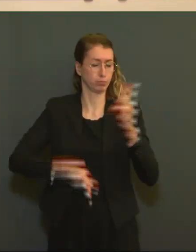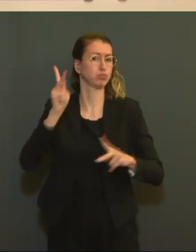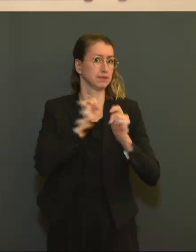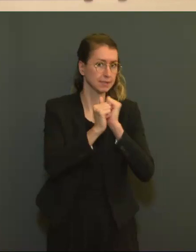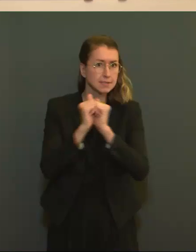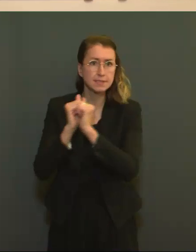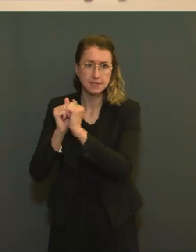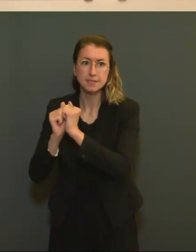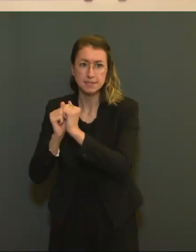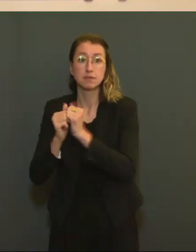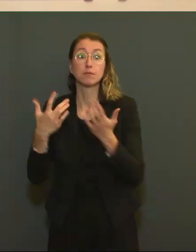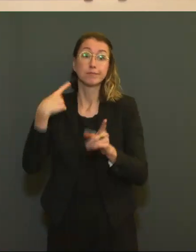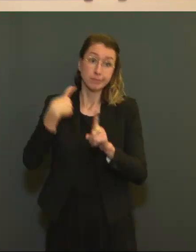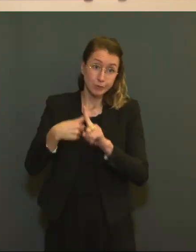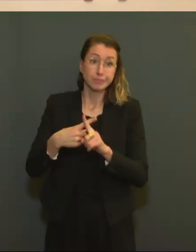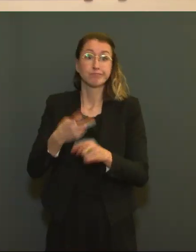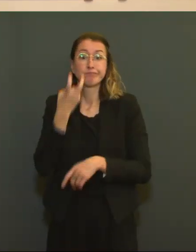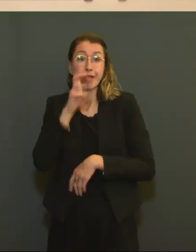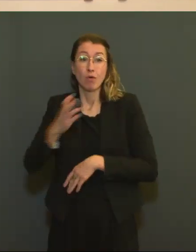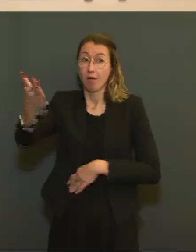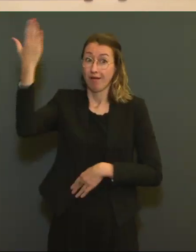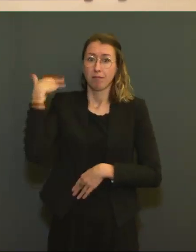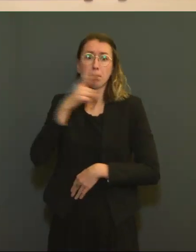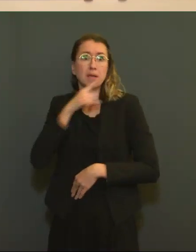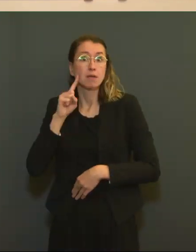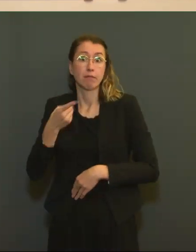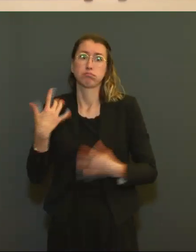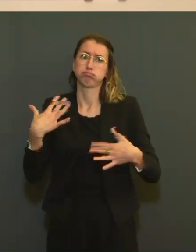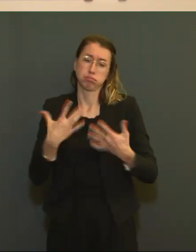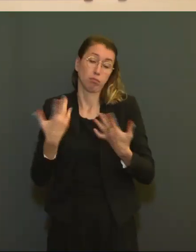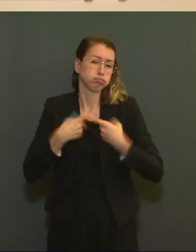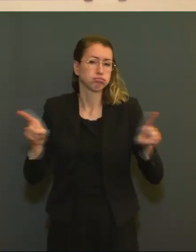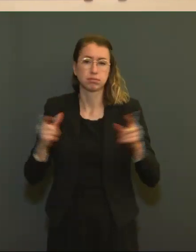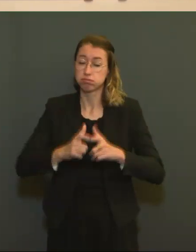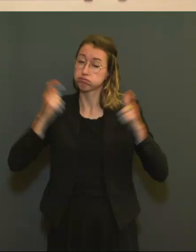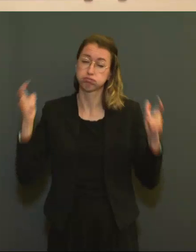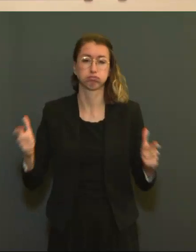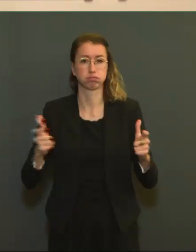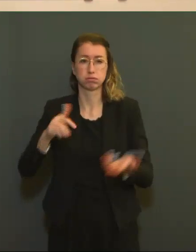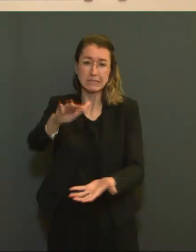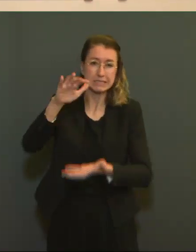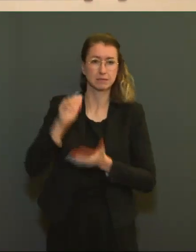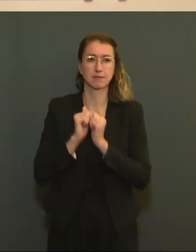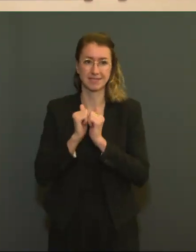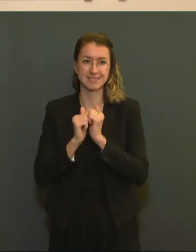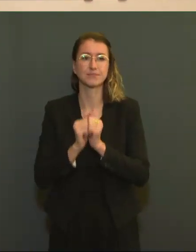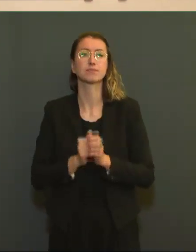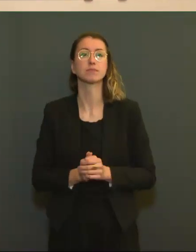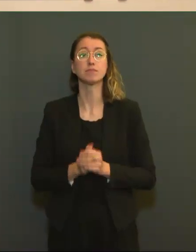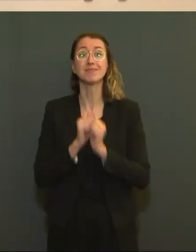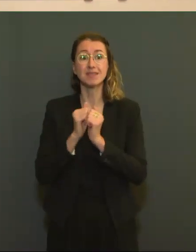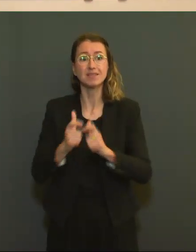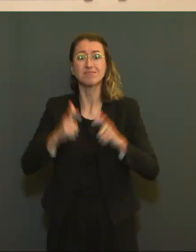une partie de la première vague. Ceci nous conduit actuellement à un taux de positivité qui est